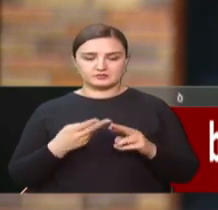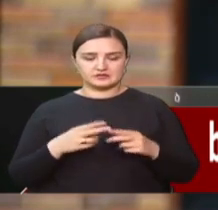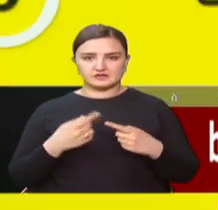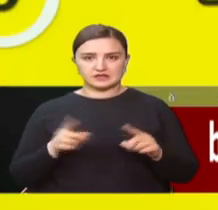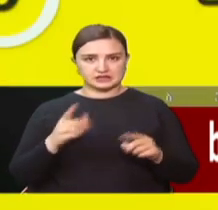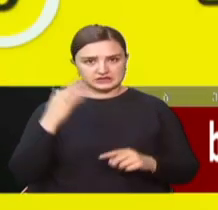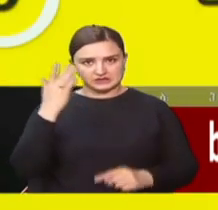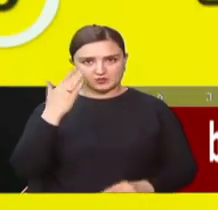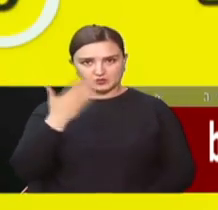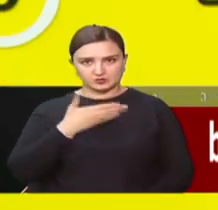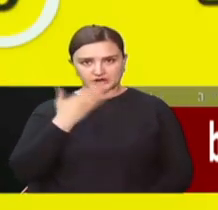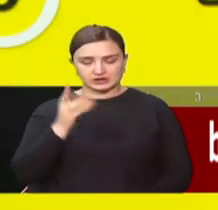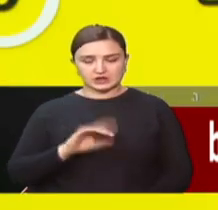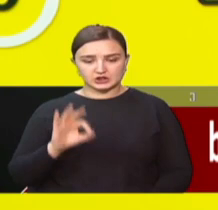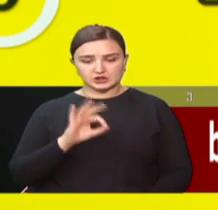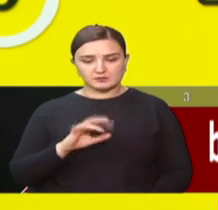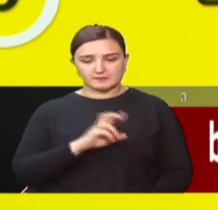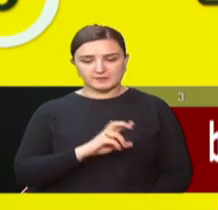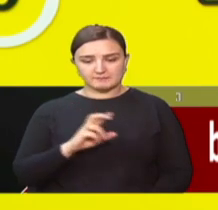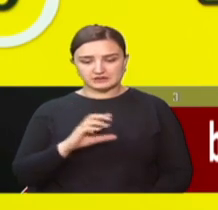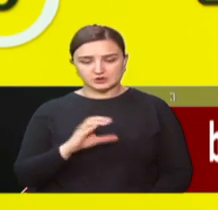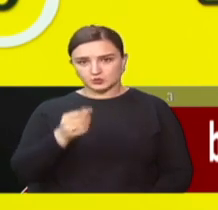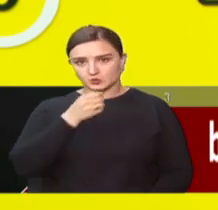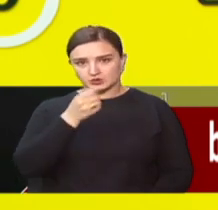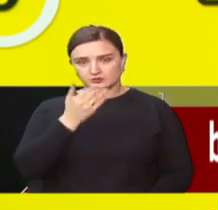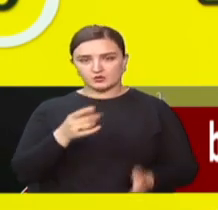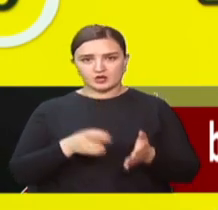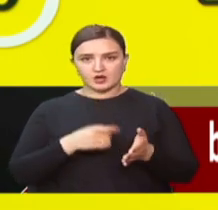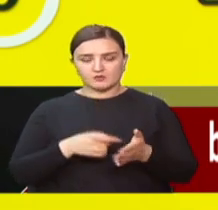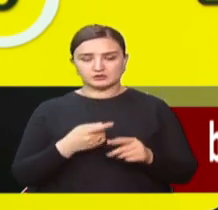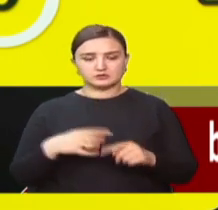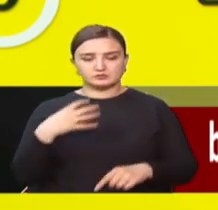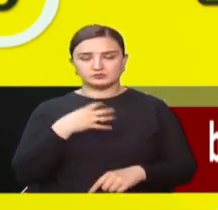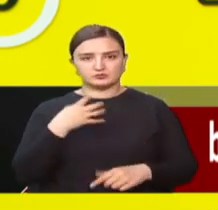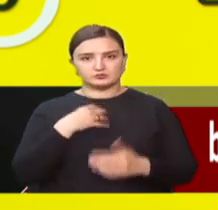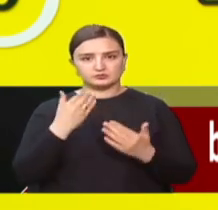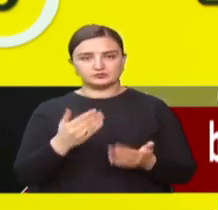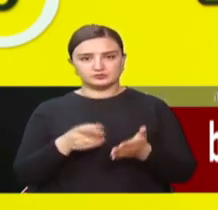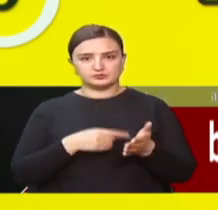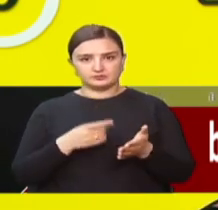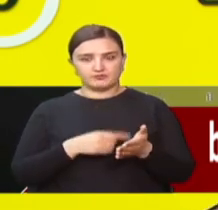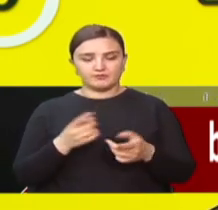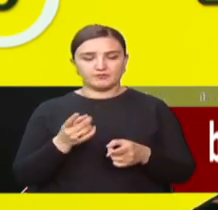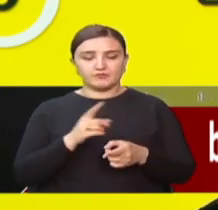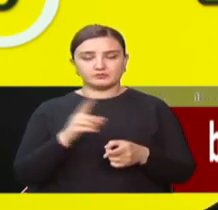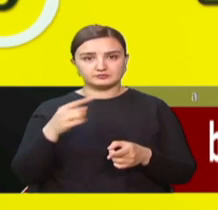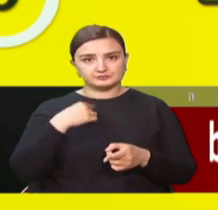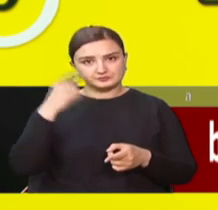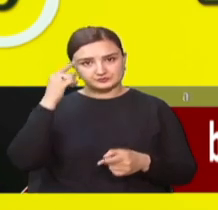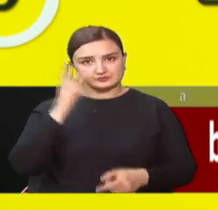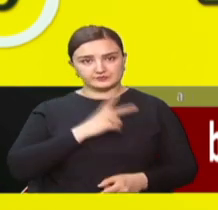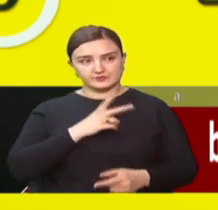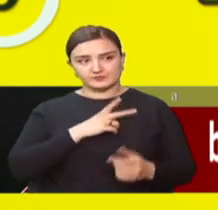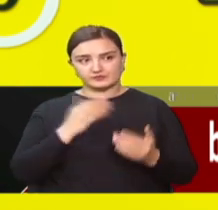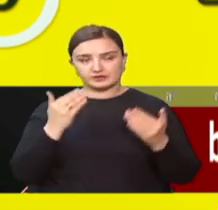წარმოუდგენელია. რაც შეეხება BBC-ს ჟურნალისტურ გამოძიებას, ძალიან მნიშვნელოვანი გამოძიება, მაგრამ ვფიქრობ